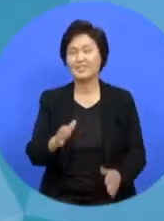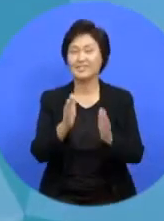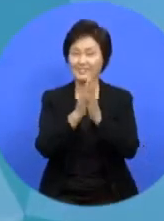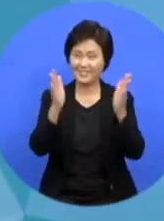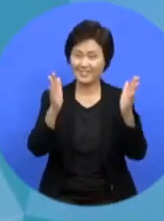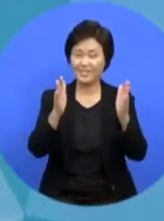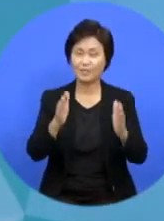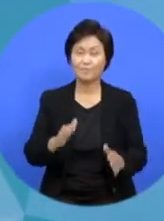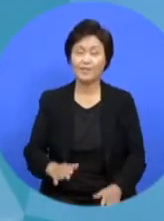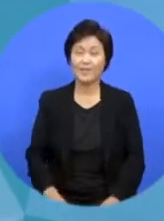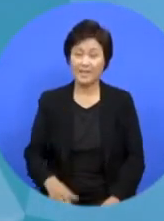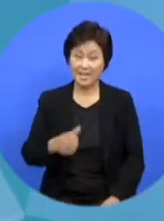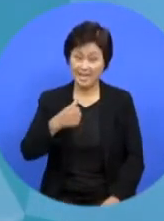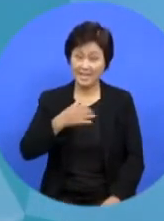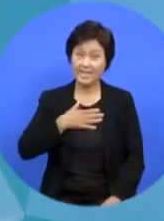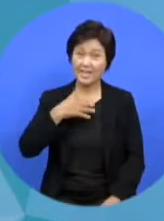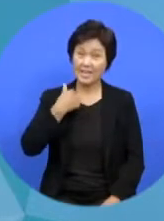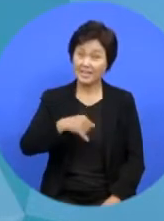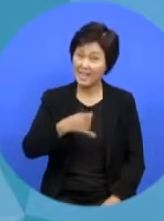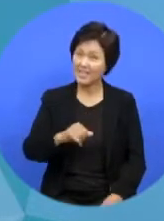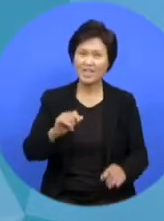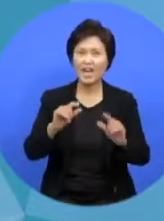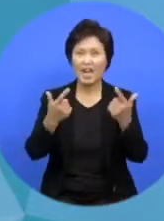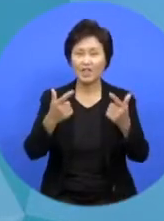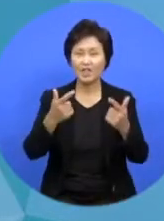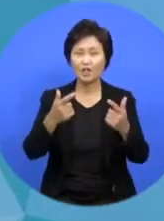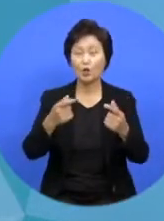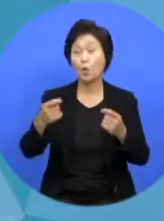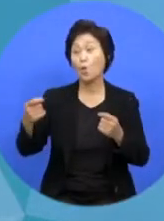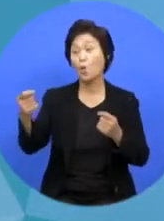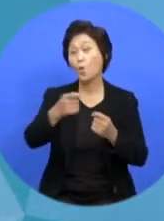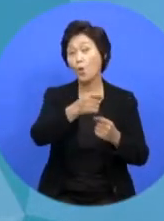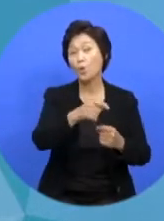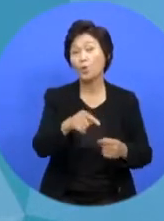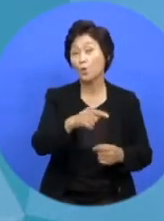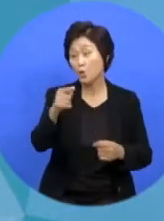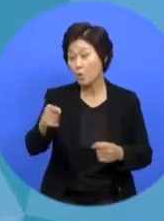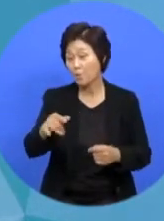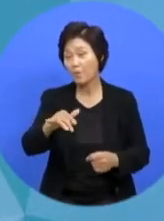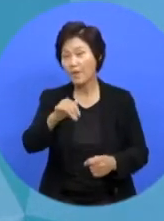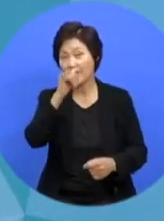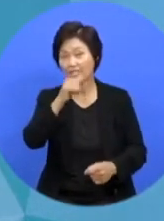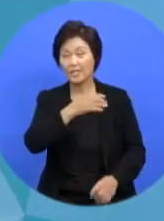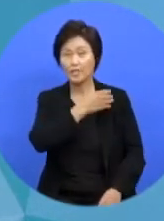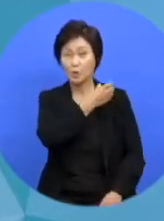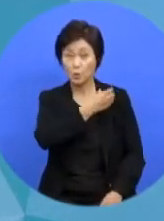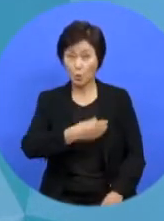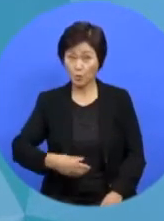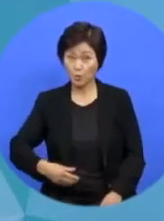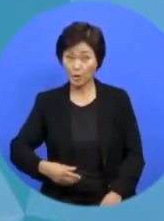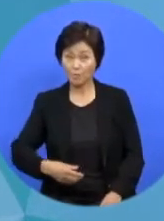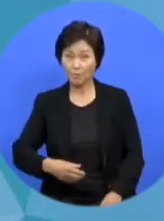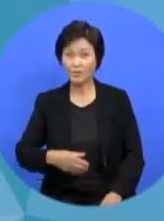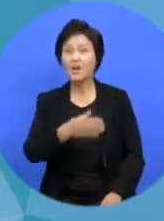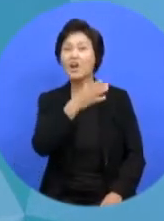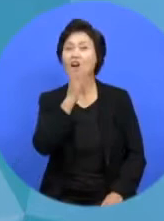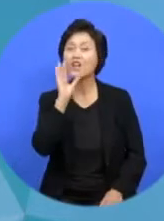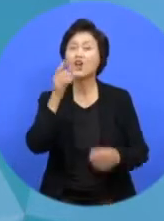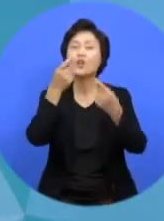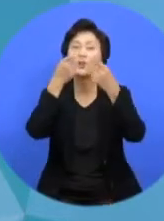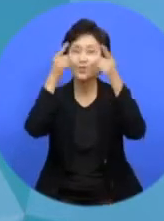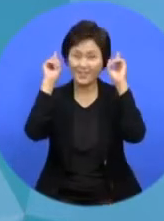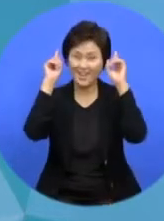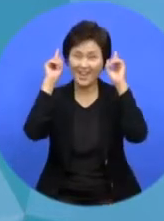제가 이제 교회 옆에 있는 동사무소에 네. 네. 경로대학 학장을 했어요. 네. 아, 경로대학 네. 네. 일반 대학이 아니고 네.